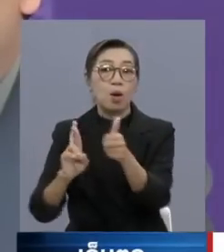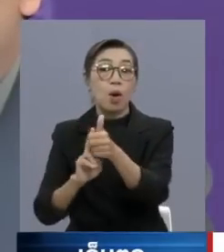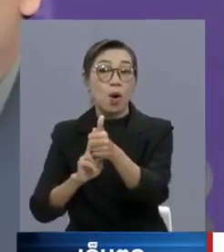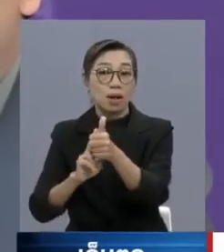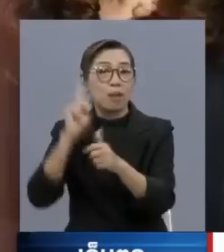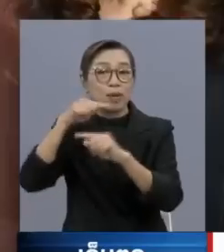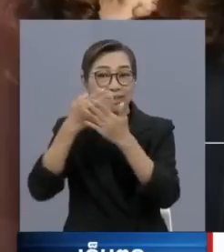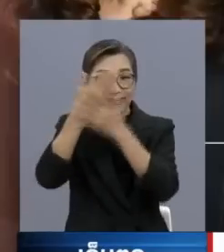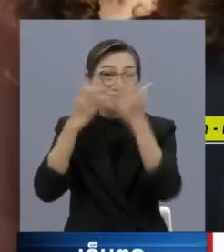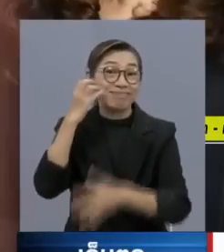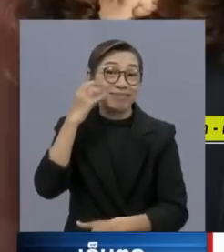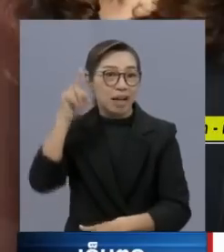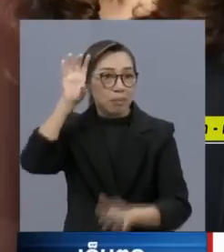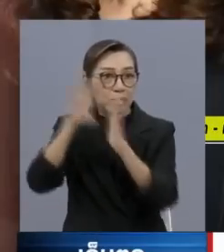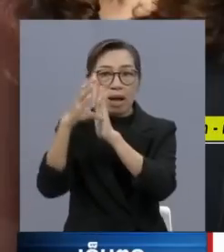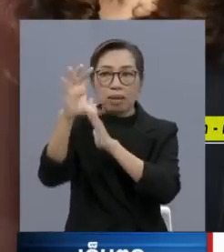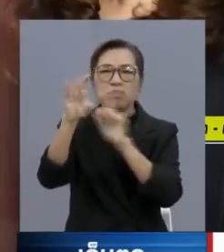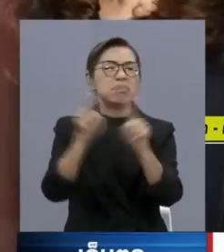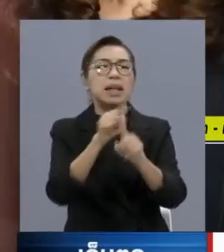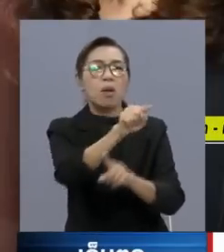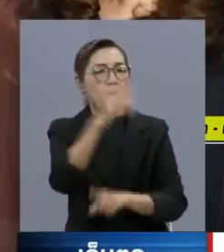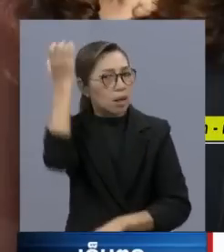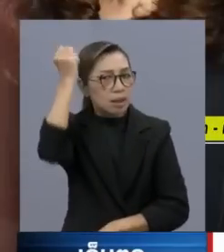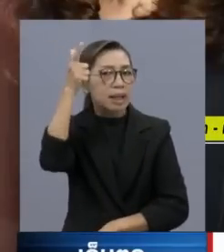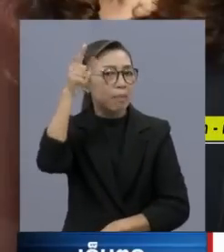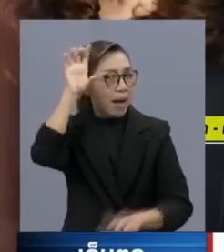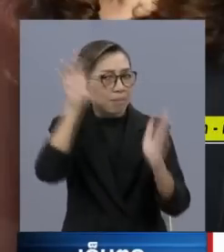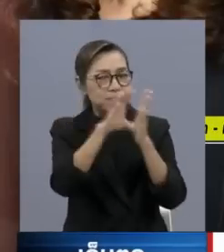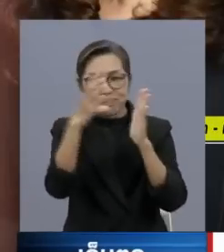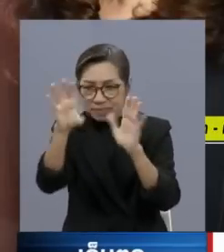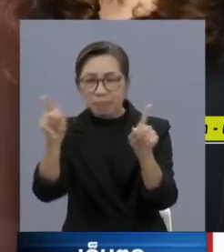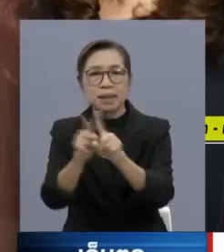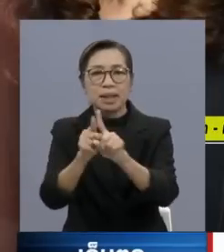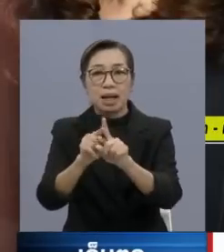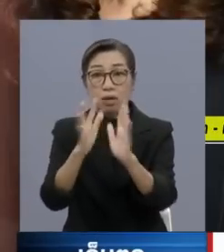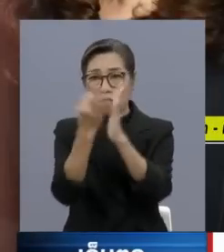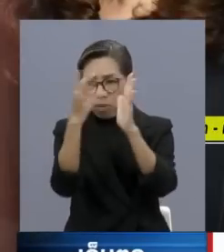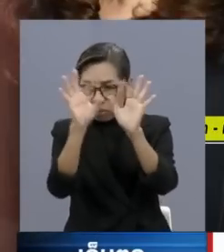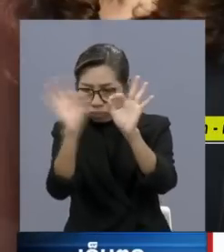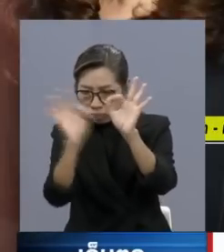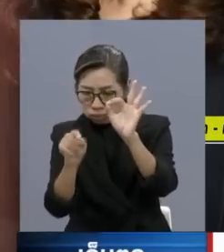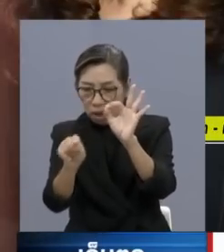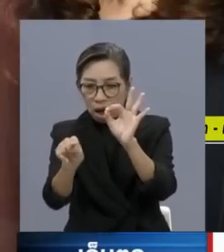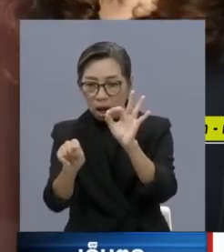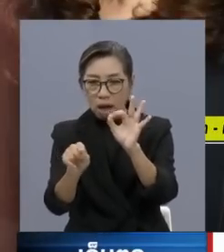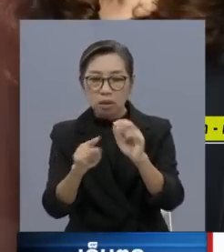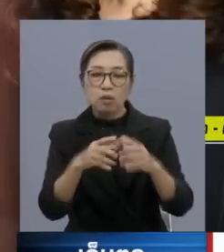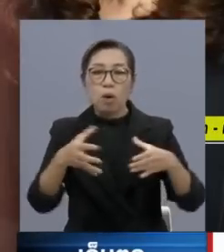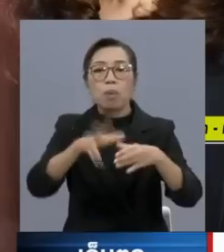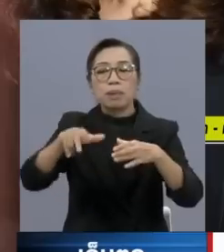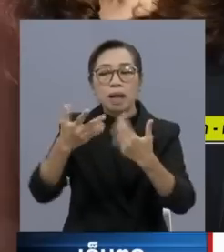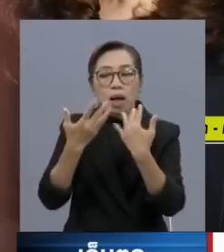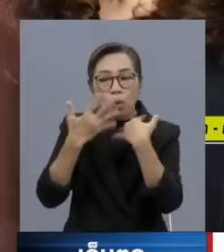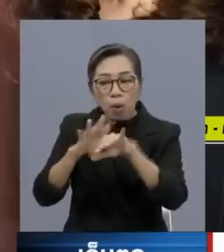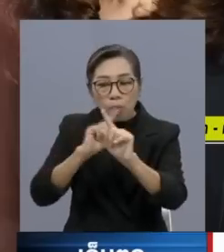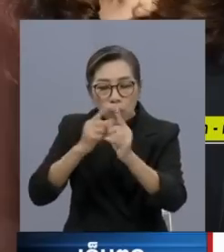ภาพผ่านทาง Facebook เป็นภาพเดียวกันกับคุณอุ๊งอิ๊งเลยแล้วก็เขียนข้อความใต้โพสต์ใน Facebook เนี่ยบอกว่าหารือร่วมกันกับทางเพื่อไทยเพื่อว